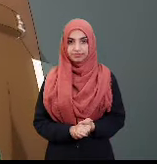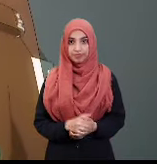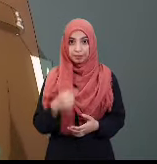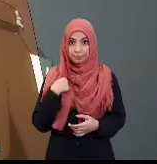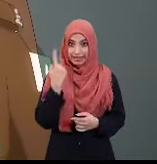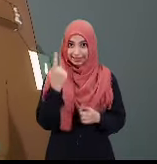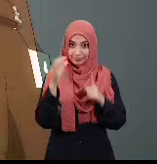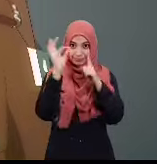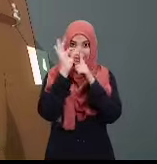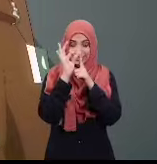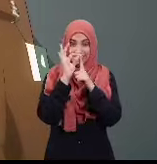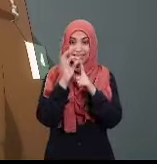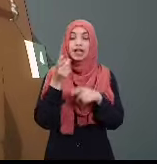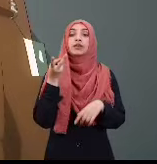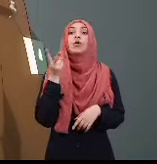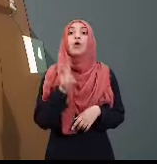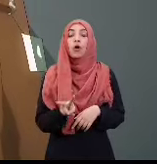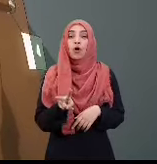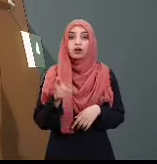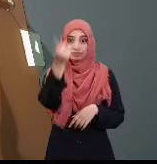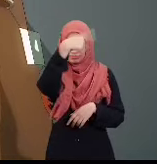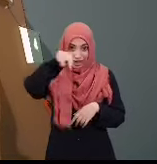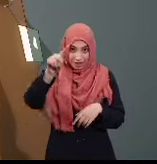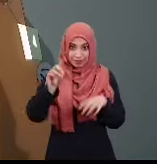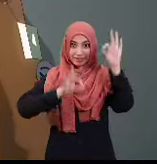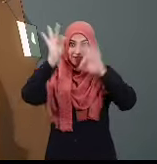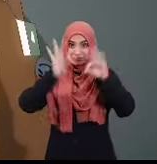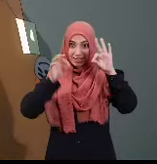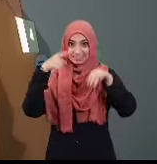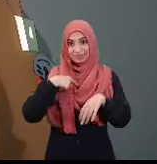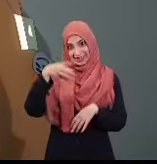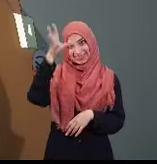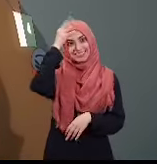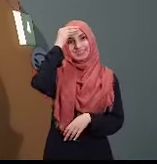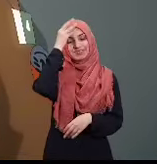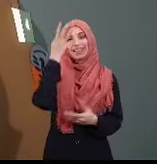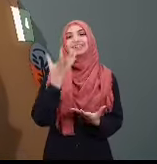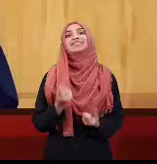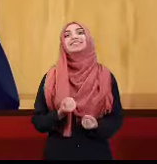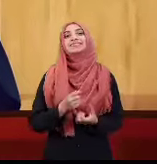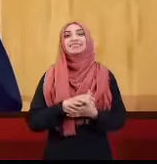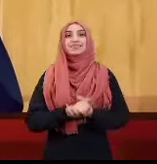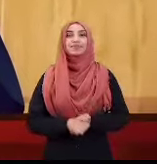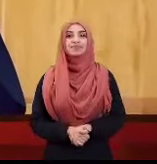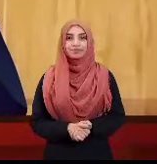मैं एक पाकिस्तानी हूँ और आपका तहफ्फुज़ मेरी अव्वलीन जिम्मेदारी है।